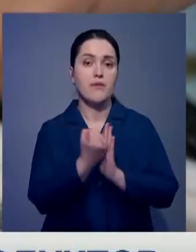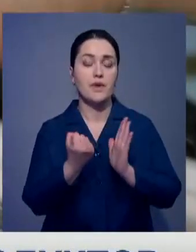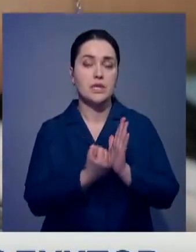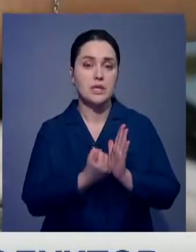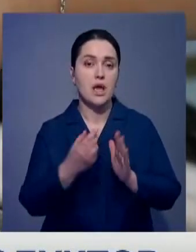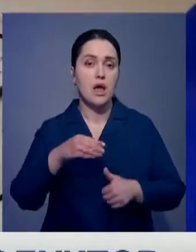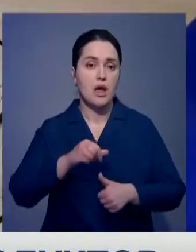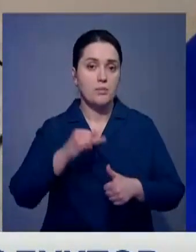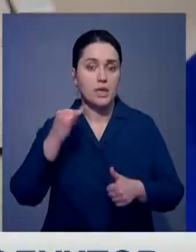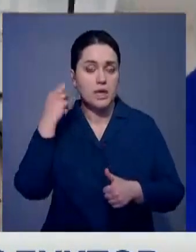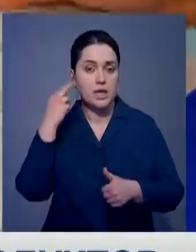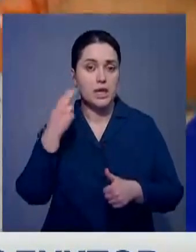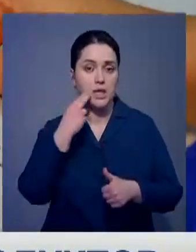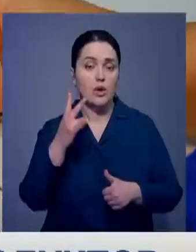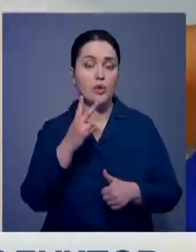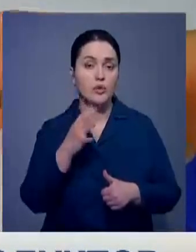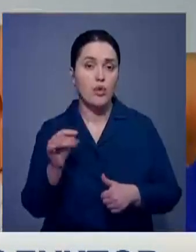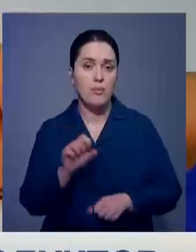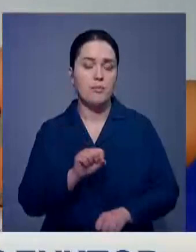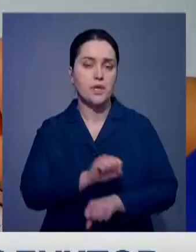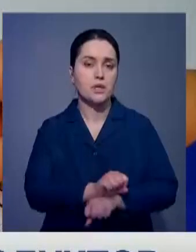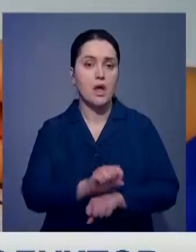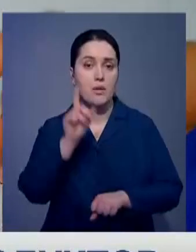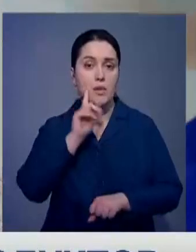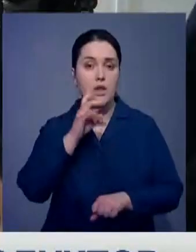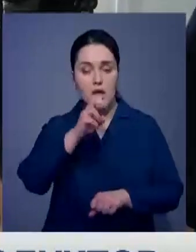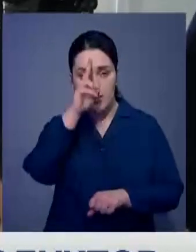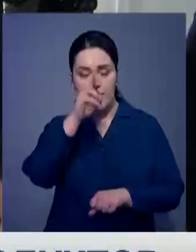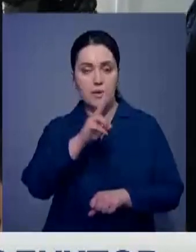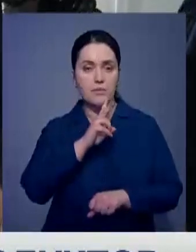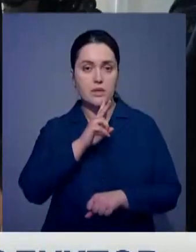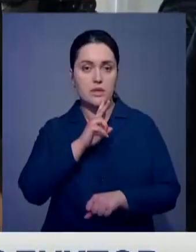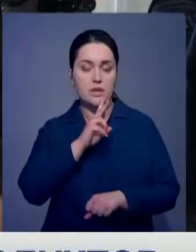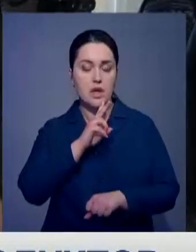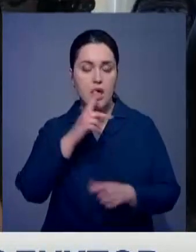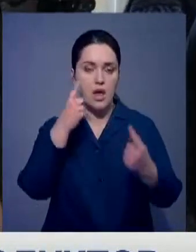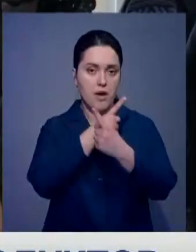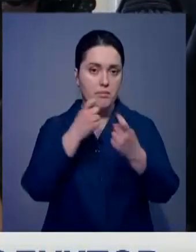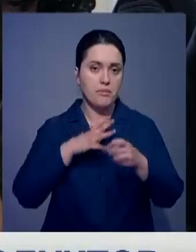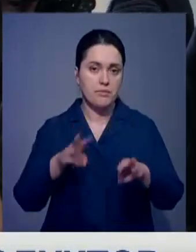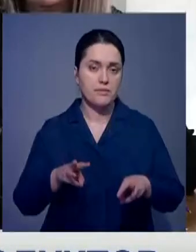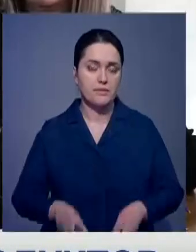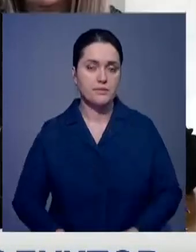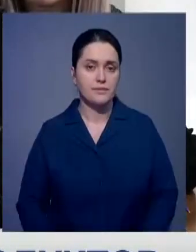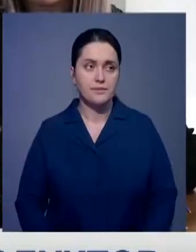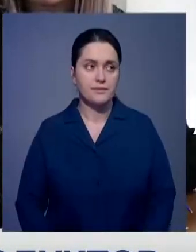между Арменией и Китаем. Однако его приостановят на 2 месяца, сообщил вице-премьер Тигран Авинян.